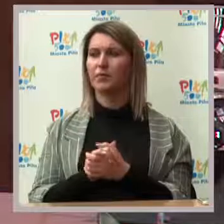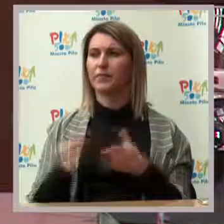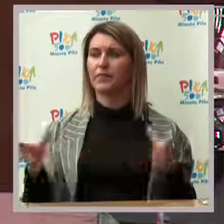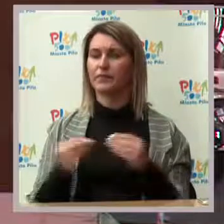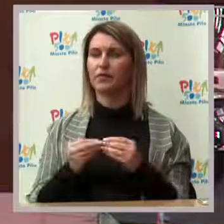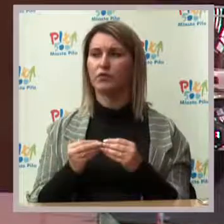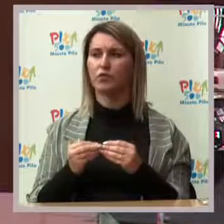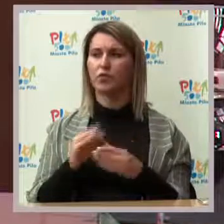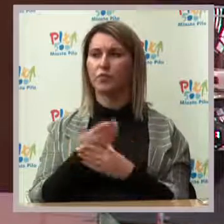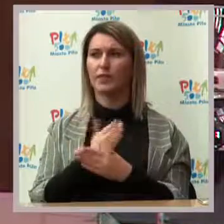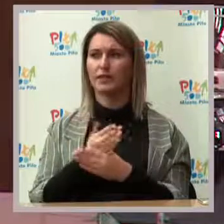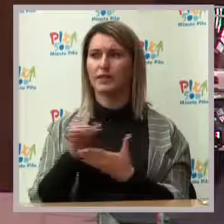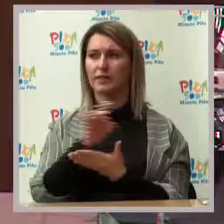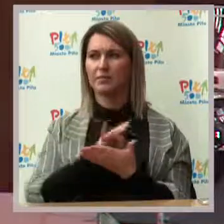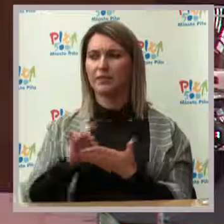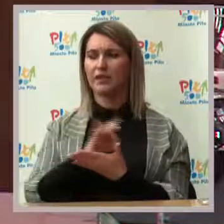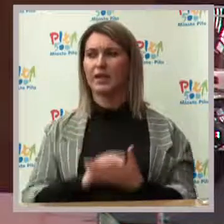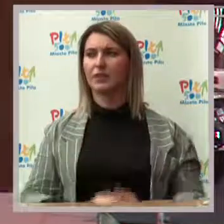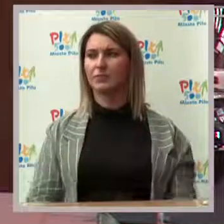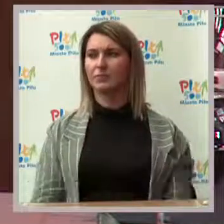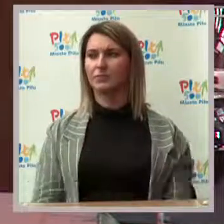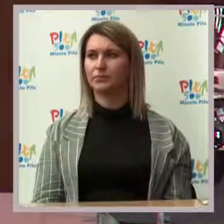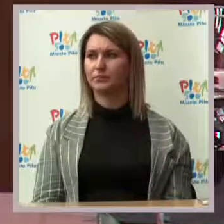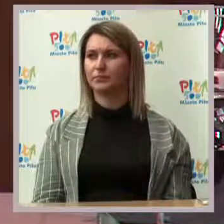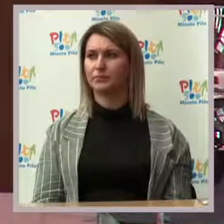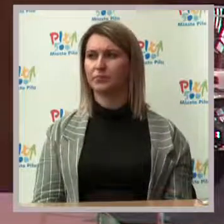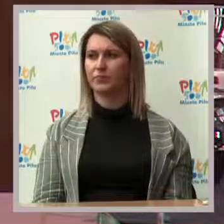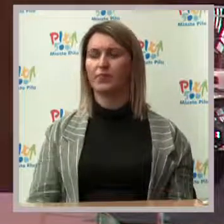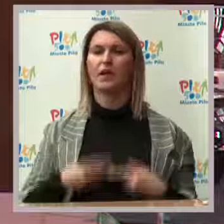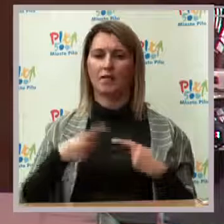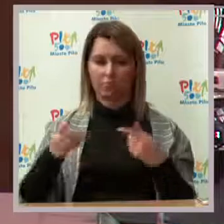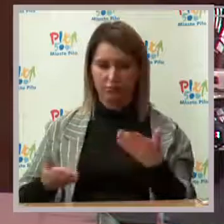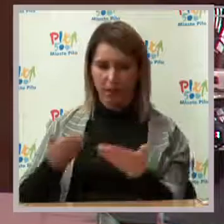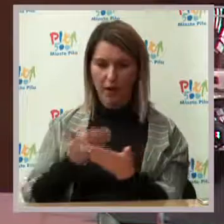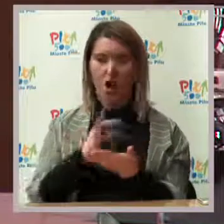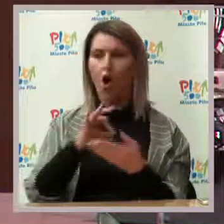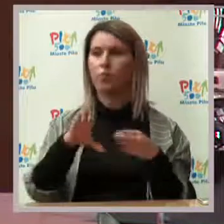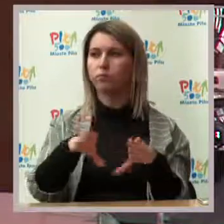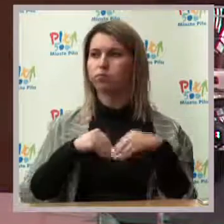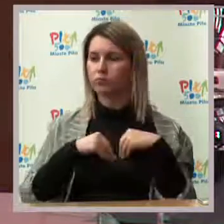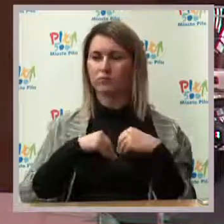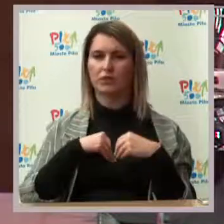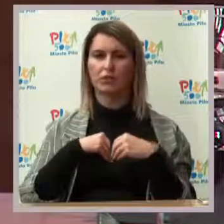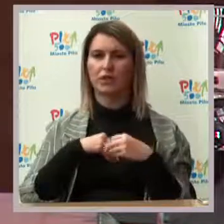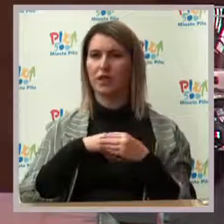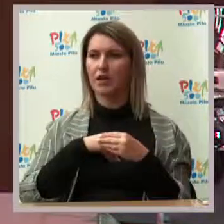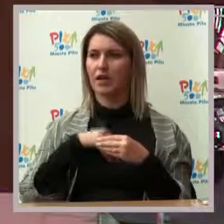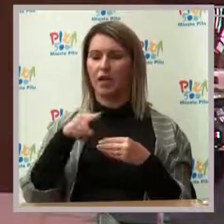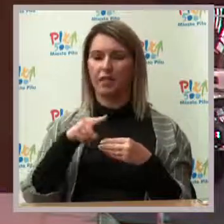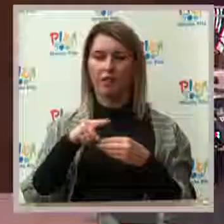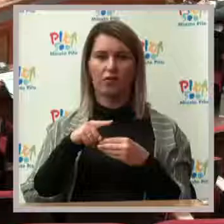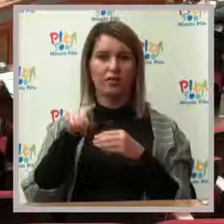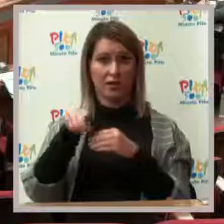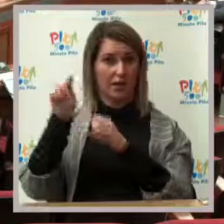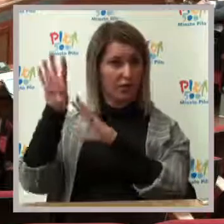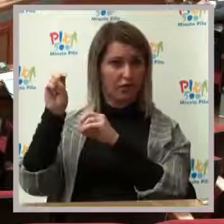Region Gospodarki Odpadami Komunalnymi. Stawiam wniosek o przyjęcie protokołu z drugiej sesji Rady Miasta